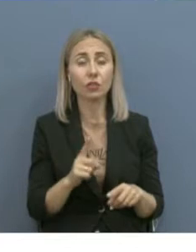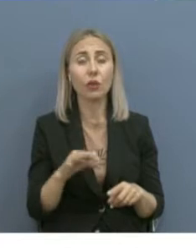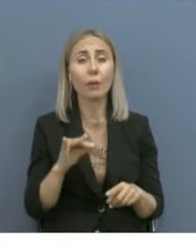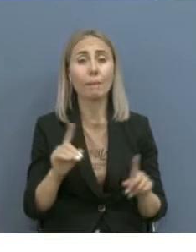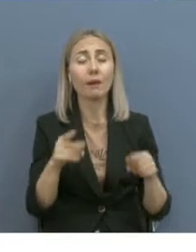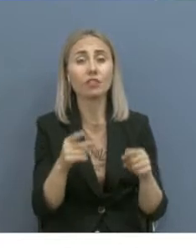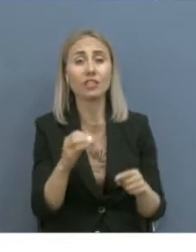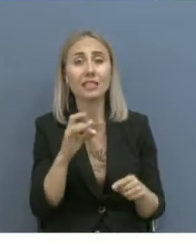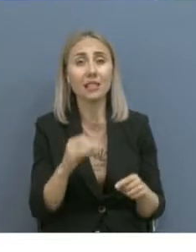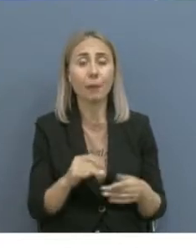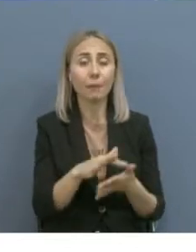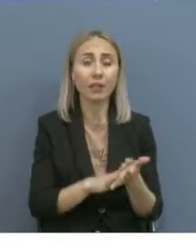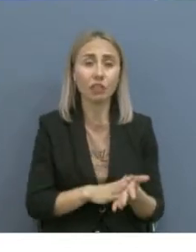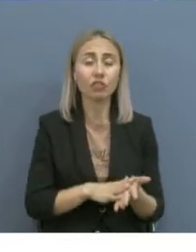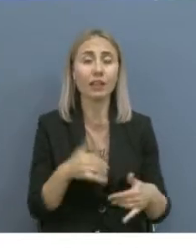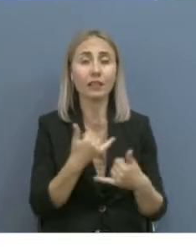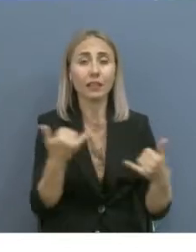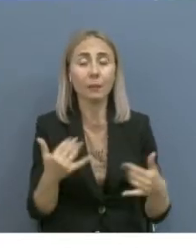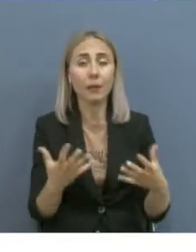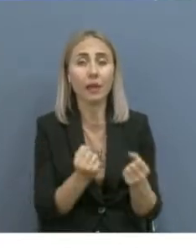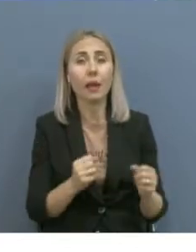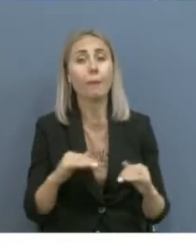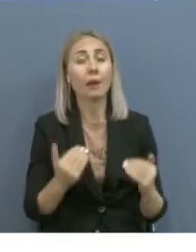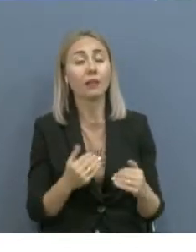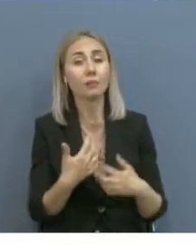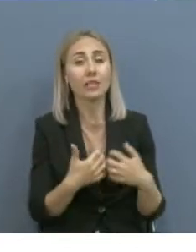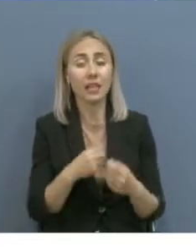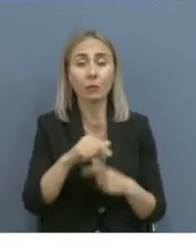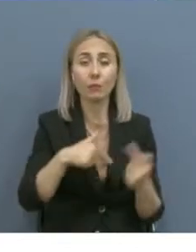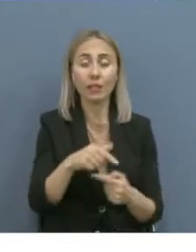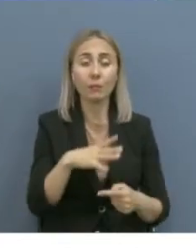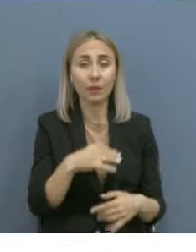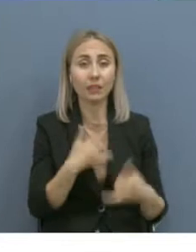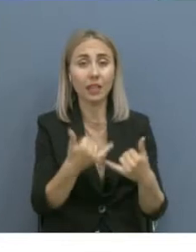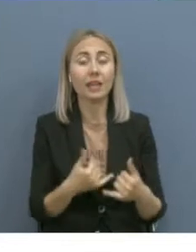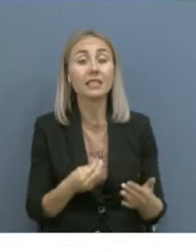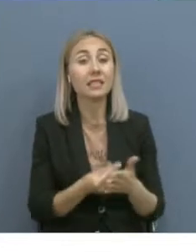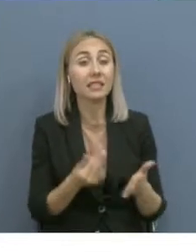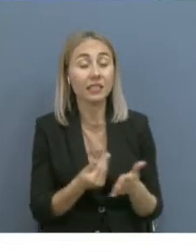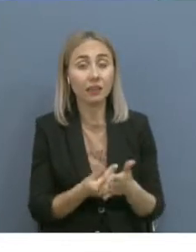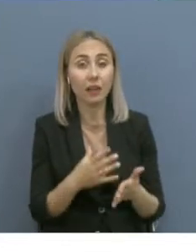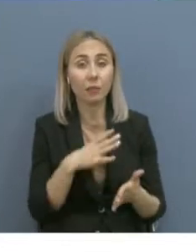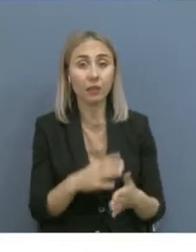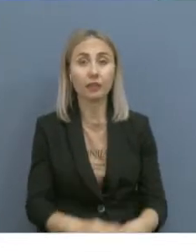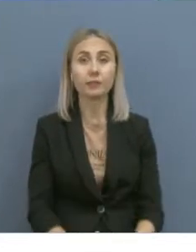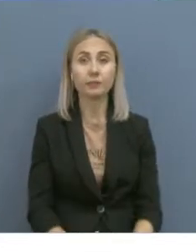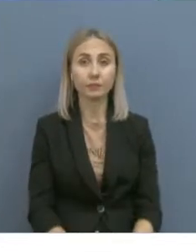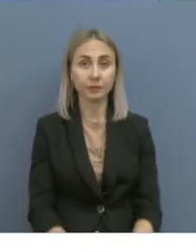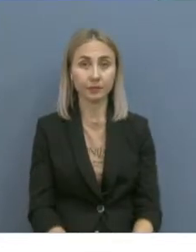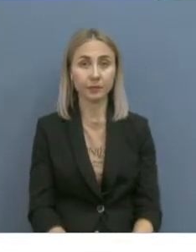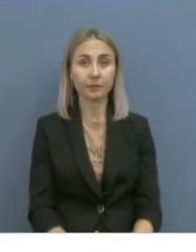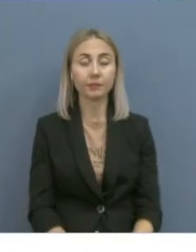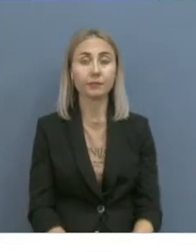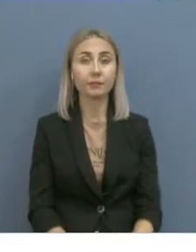құрылыс 5,9%-ға, өңдеу өнеркәсібі 4,9%, сауда 28,3%-ға артып, жолаушылар